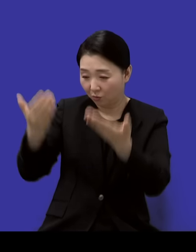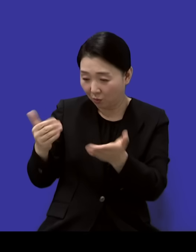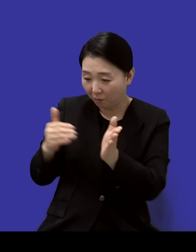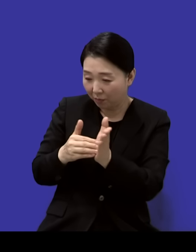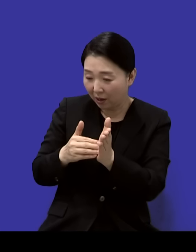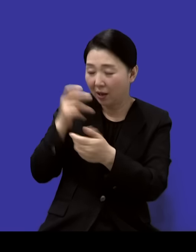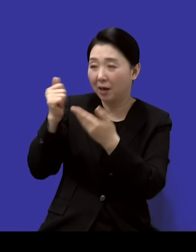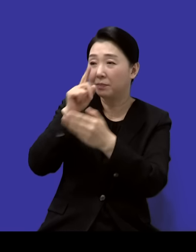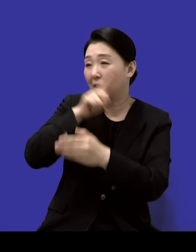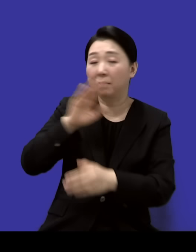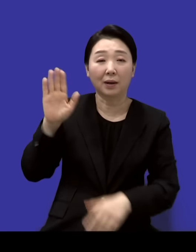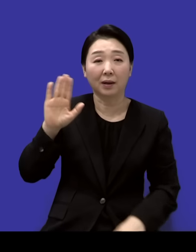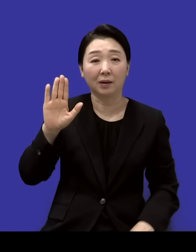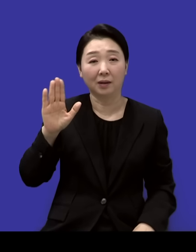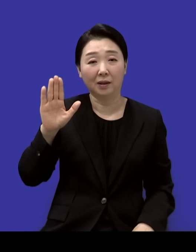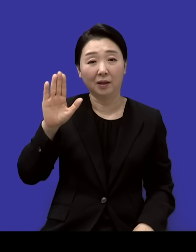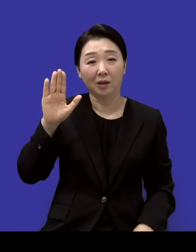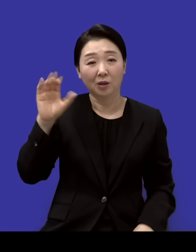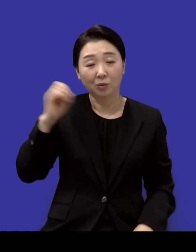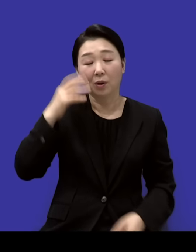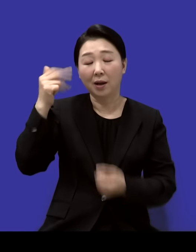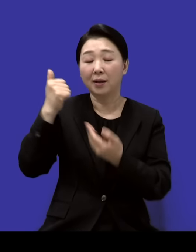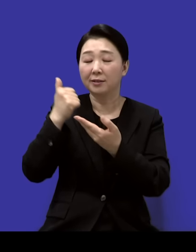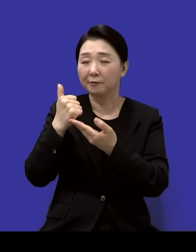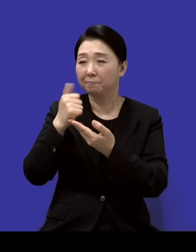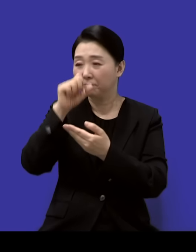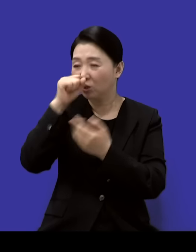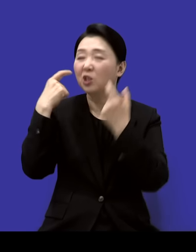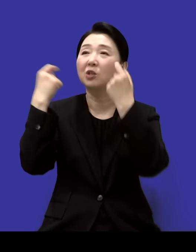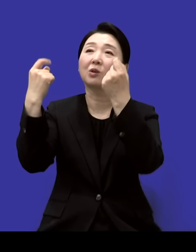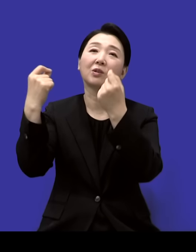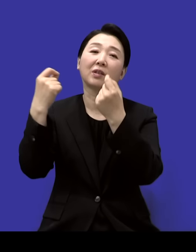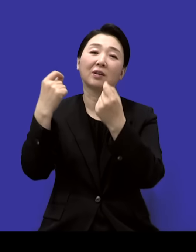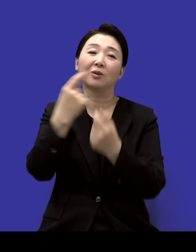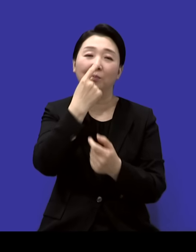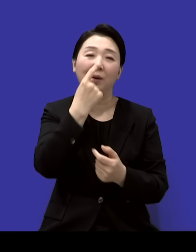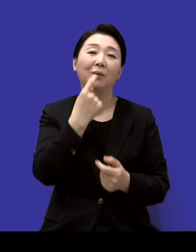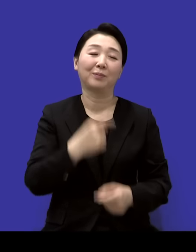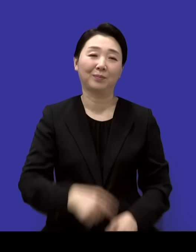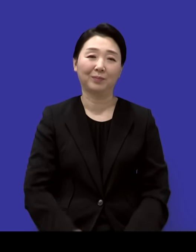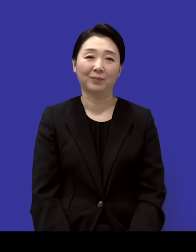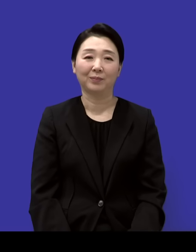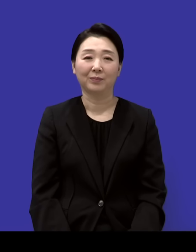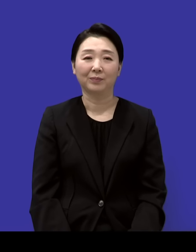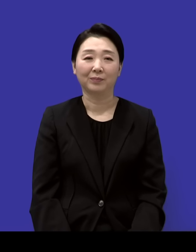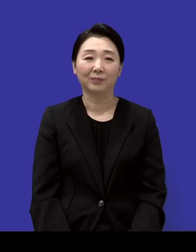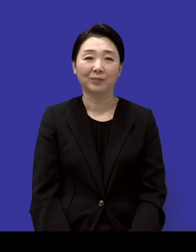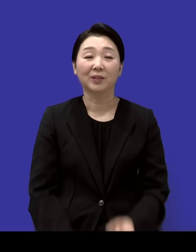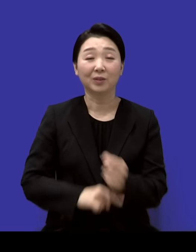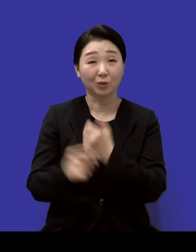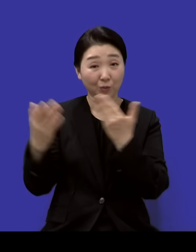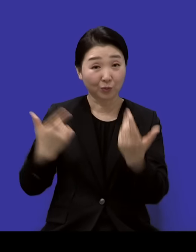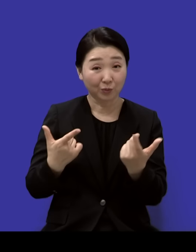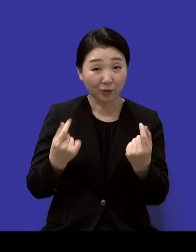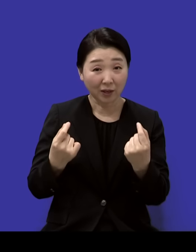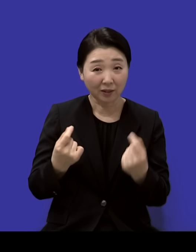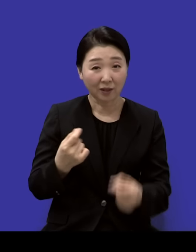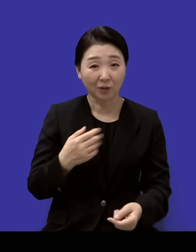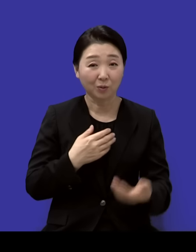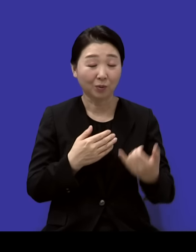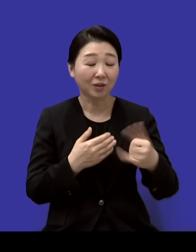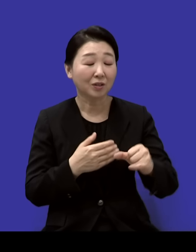그가 나쁜 것이 아니라 그는 여전히 선하시지. 그 자체를 배우는 시간이었다고 생각해요. 그 네. 뜻을 주신 것이죠. 그리고 막